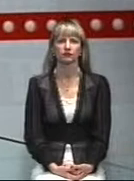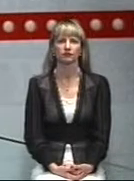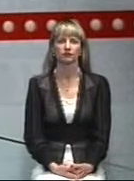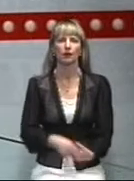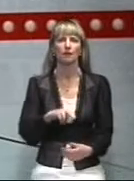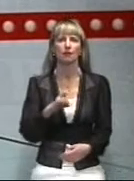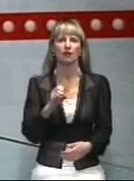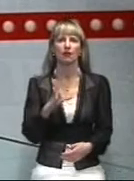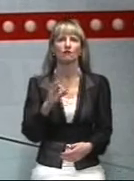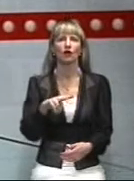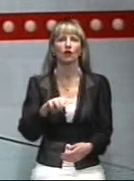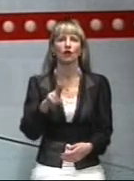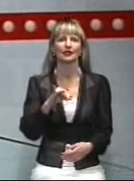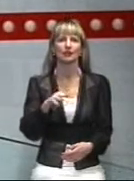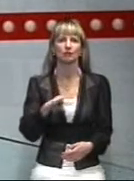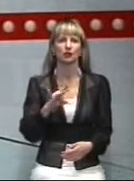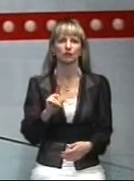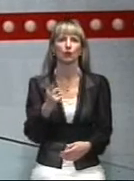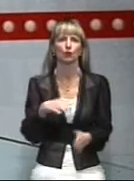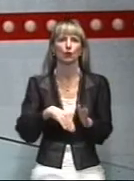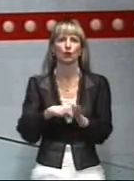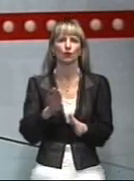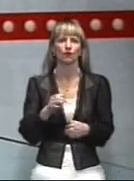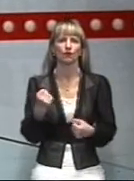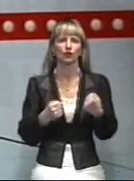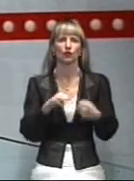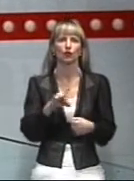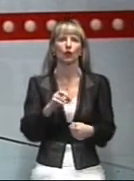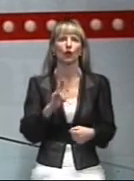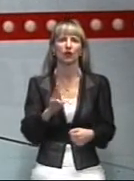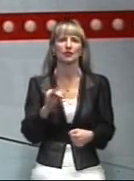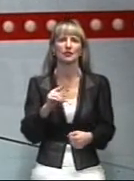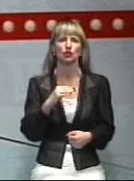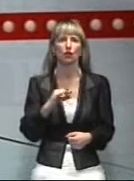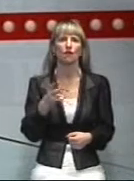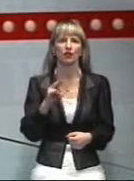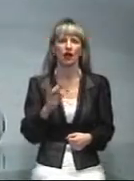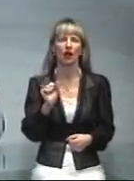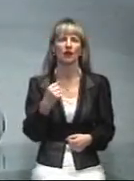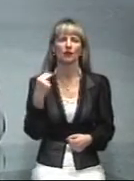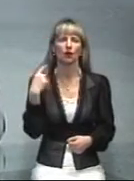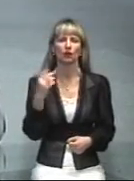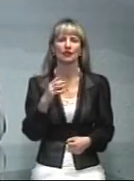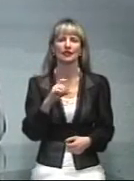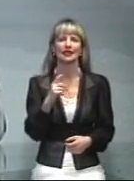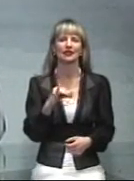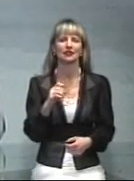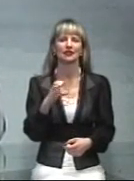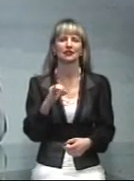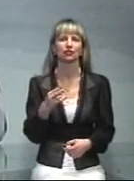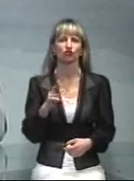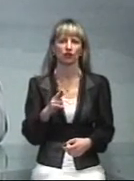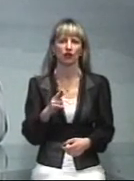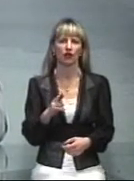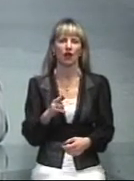Пане Володимир, чому в інших регіонах TrueCam почали діяти з жовтня, а в Запорізькій області тільки з січня? Це проблема, не тільки